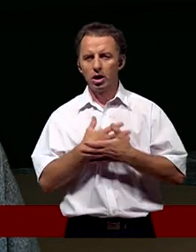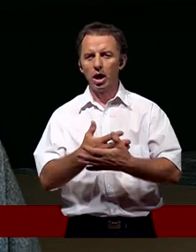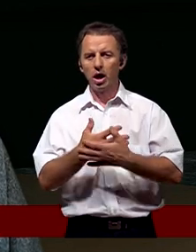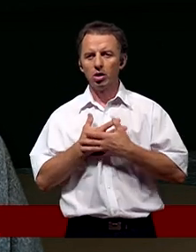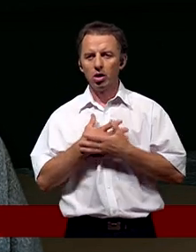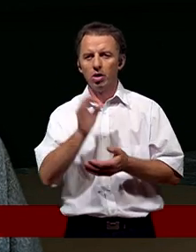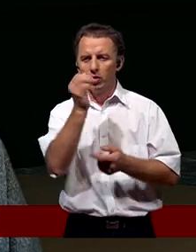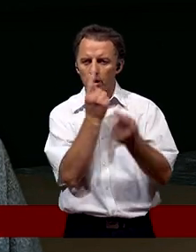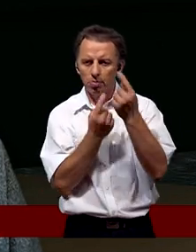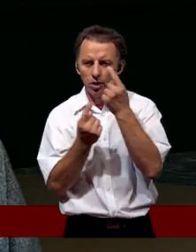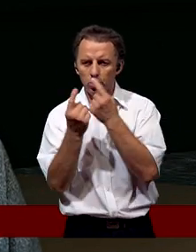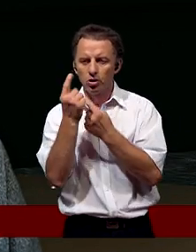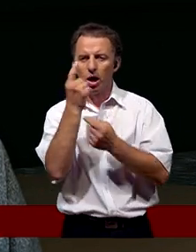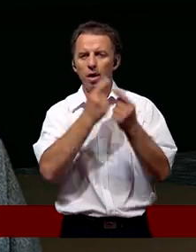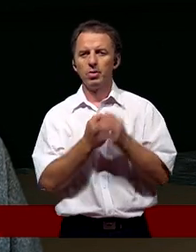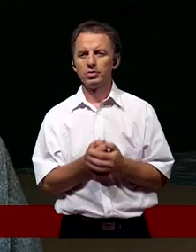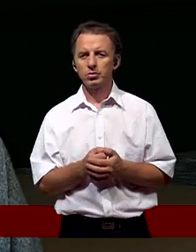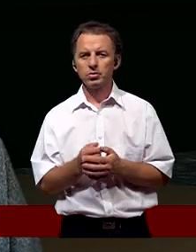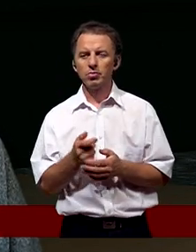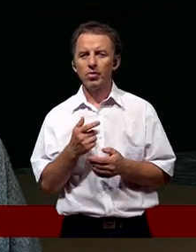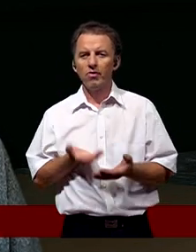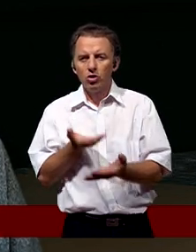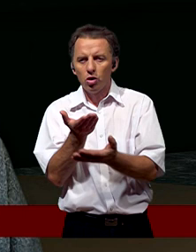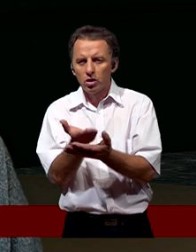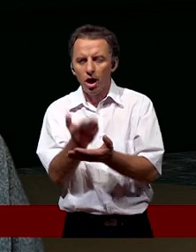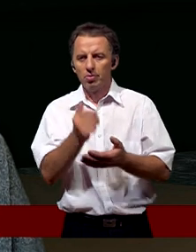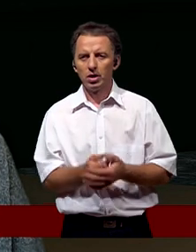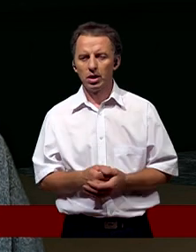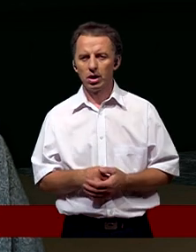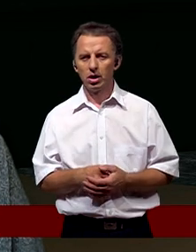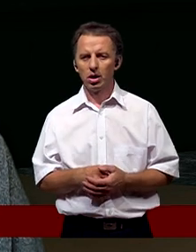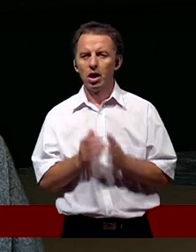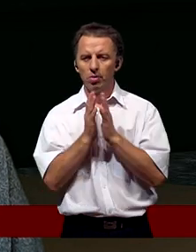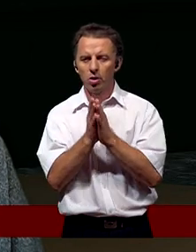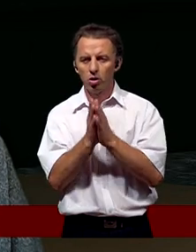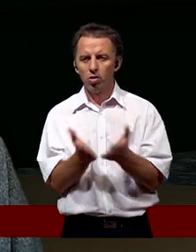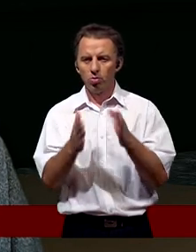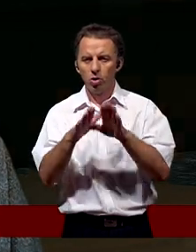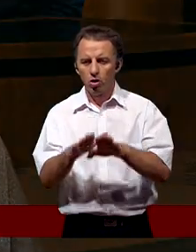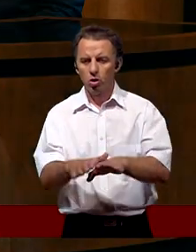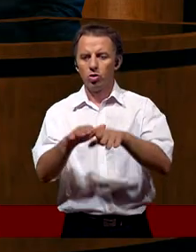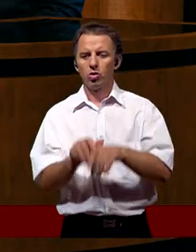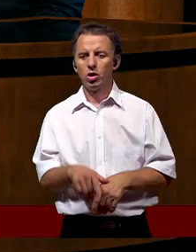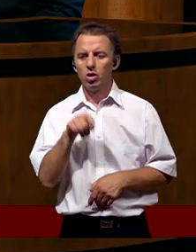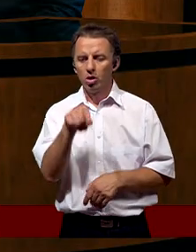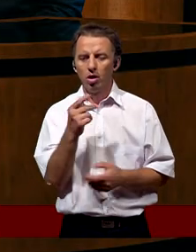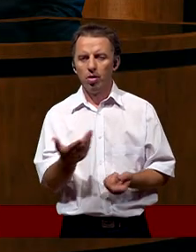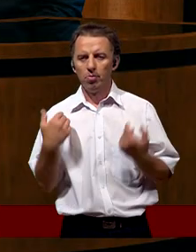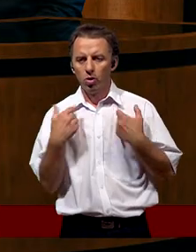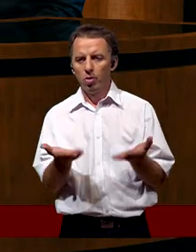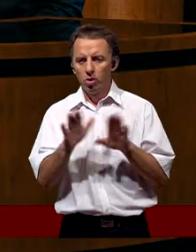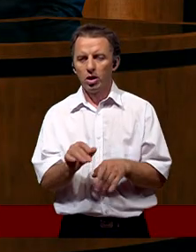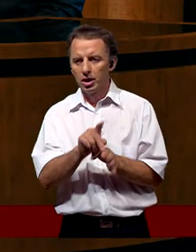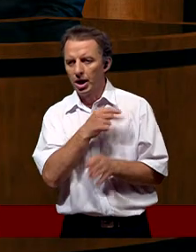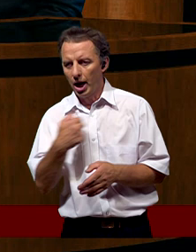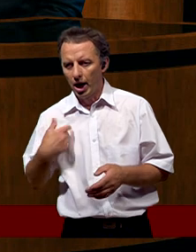natchnąć Twoimi myślami, wnioskami i proszę błogosław to studium, żeby było